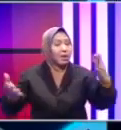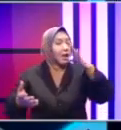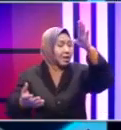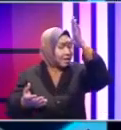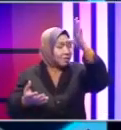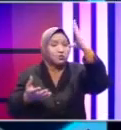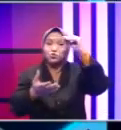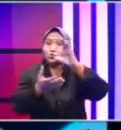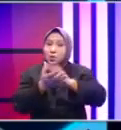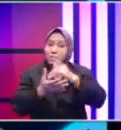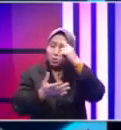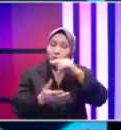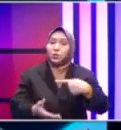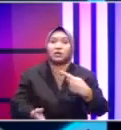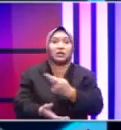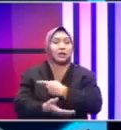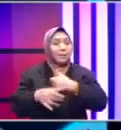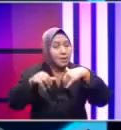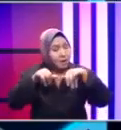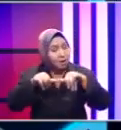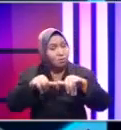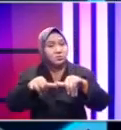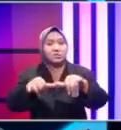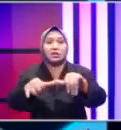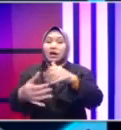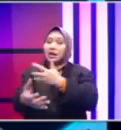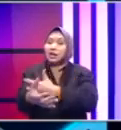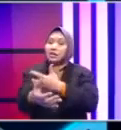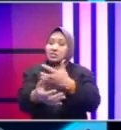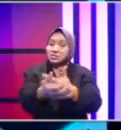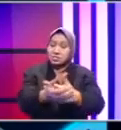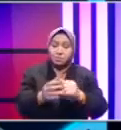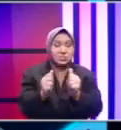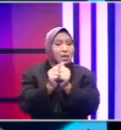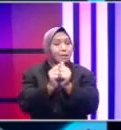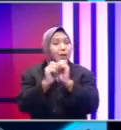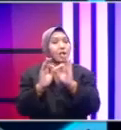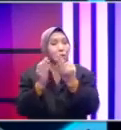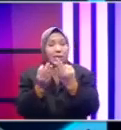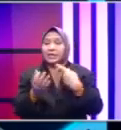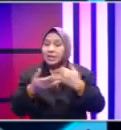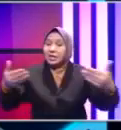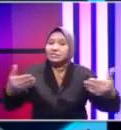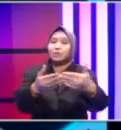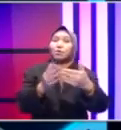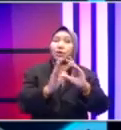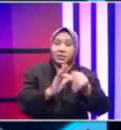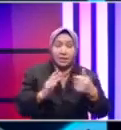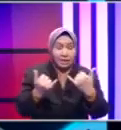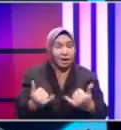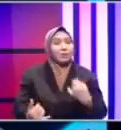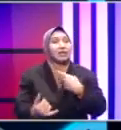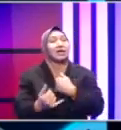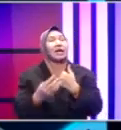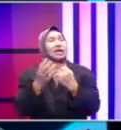Ayah para suami untuk kita menuliskan apa Legacy kehidupan tipe sama adik Roger jadi kita sambung gejala gigi cuma kita nak